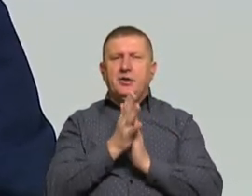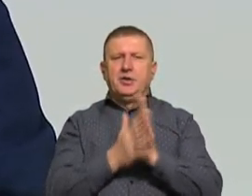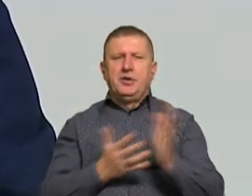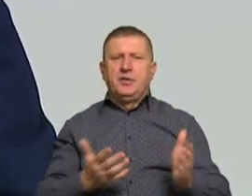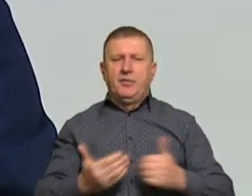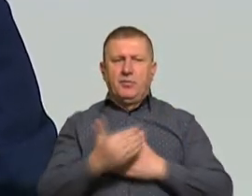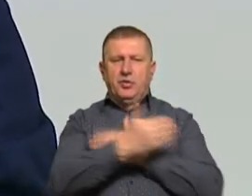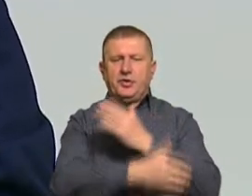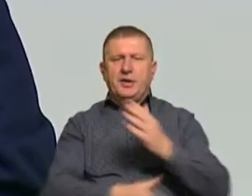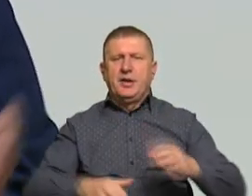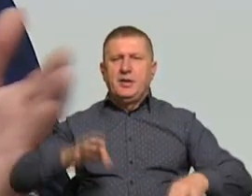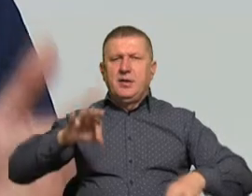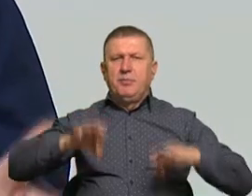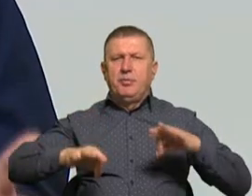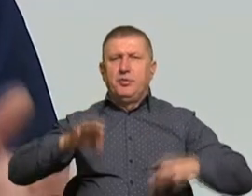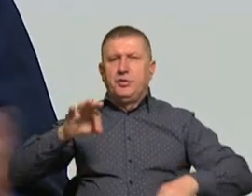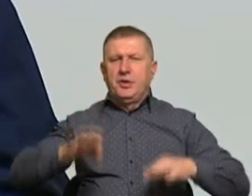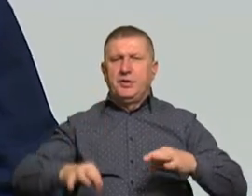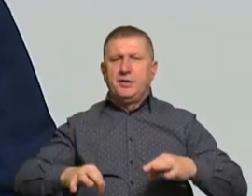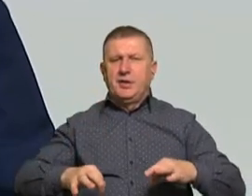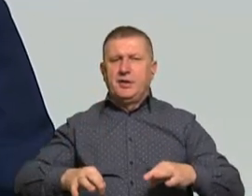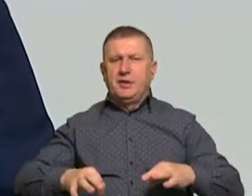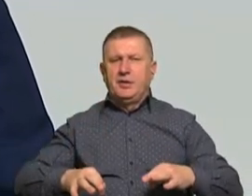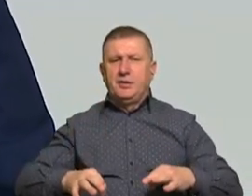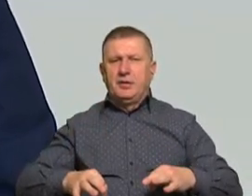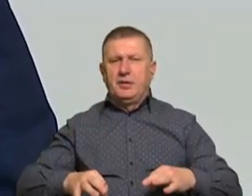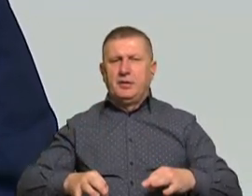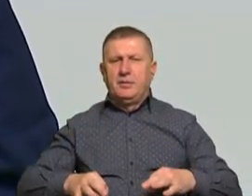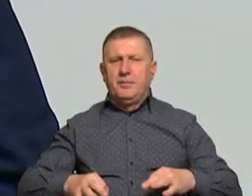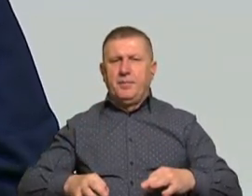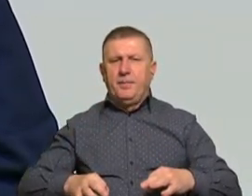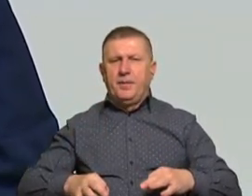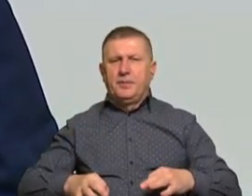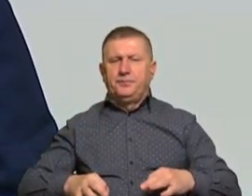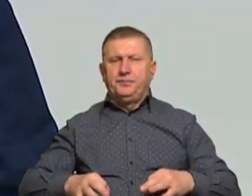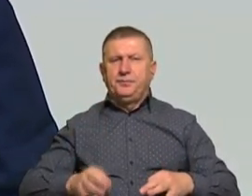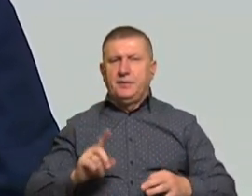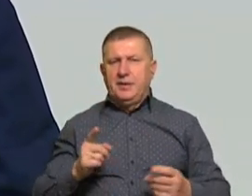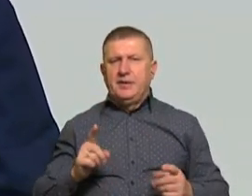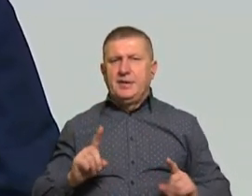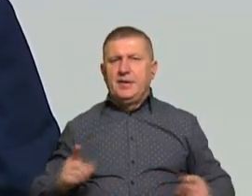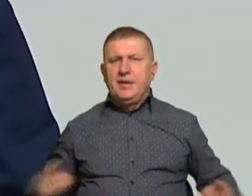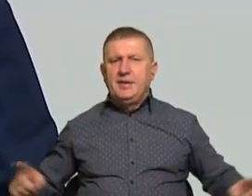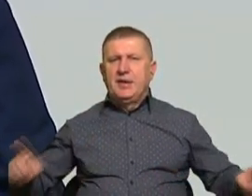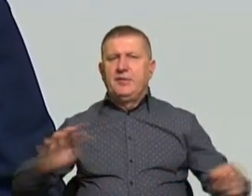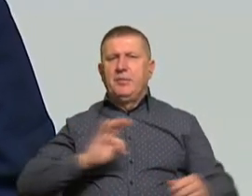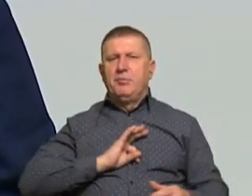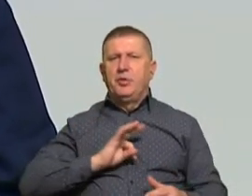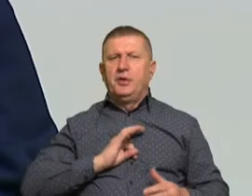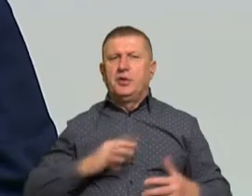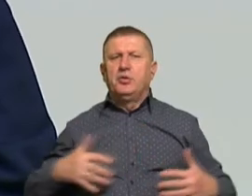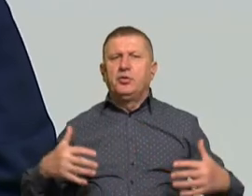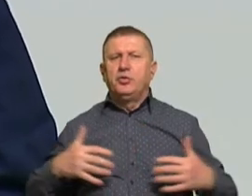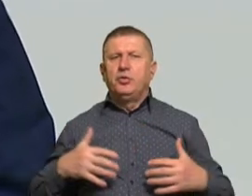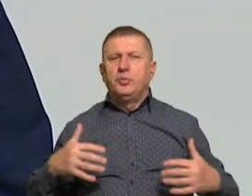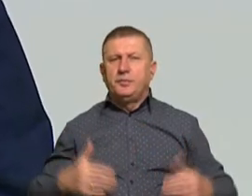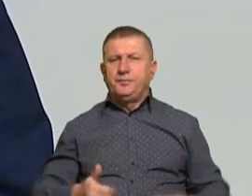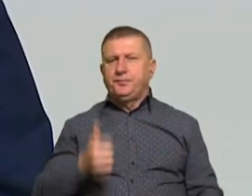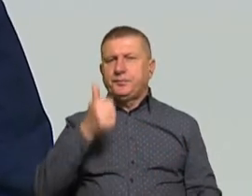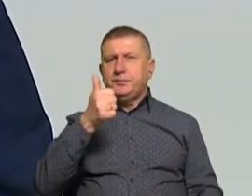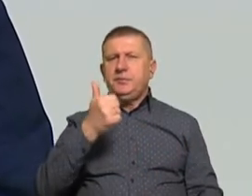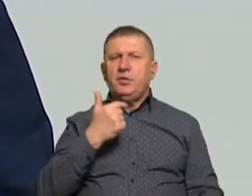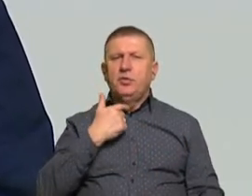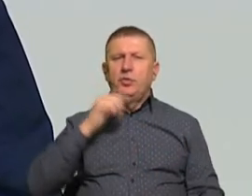ostatniej sesji, odpowiadając konkretnie na to pytanie, z inicjatywy mojego klubu była jednogłośnie